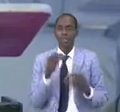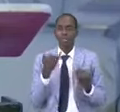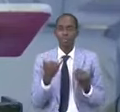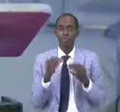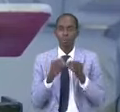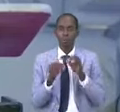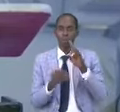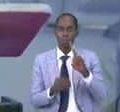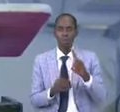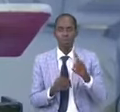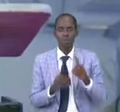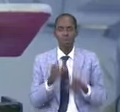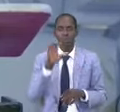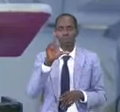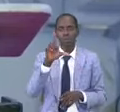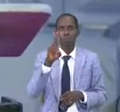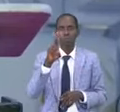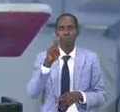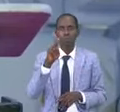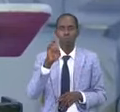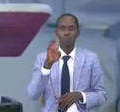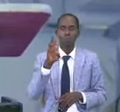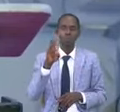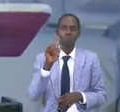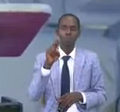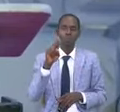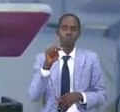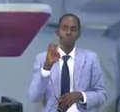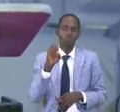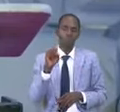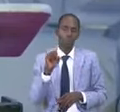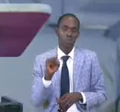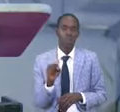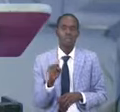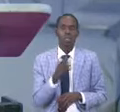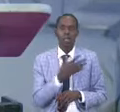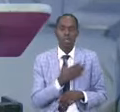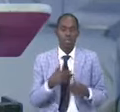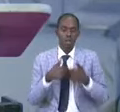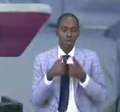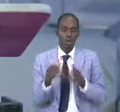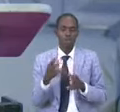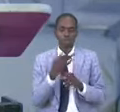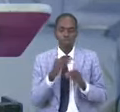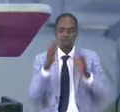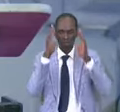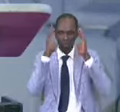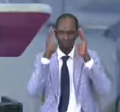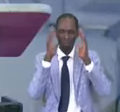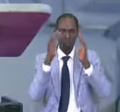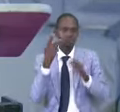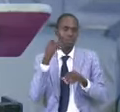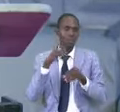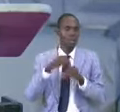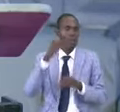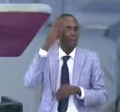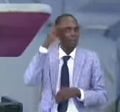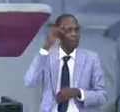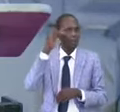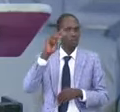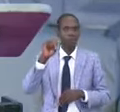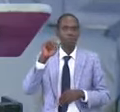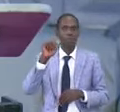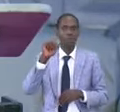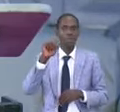tièdeur et la perte de concentration en matthieu 24 à partir